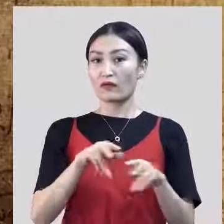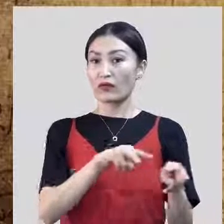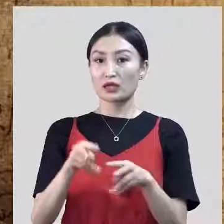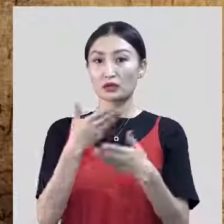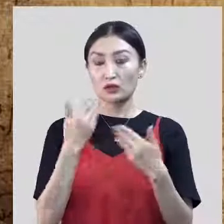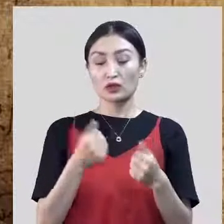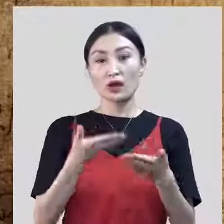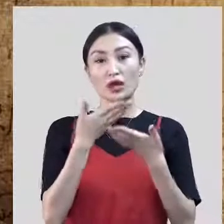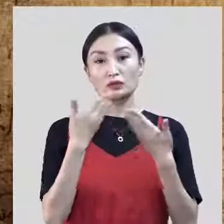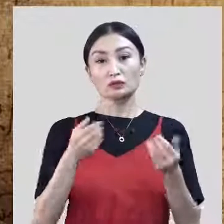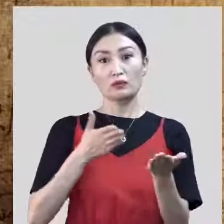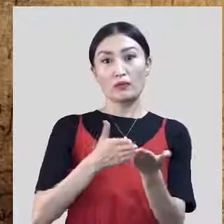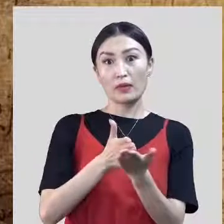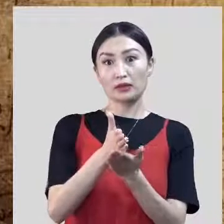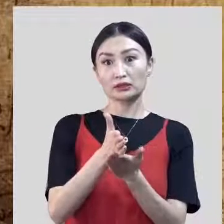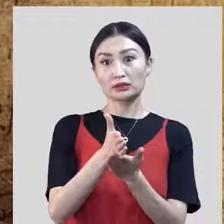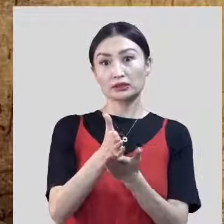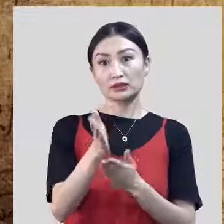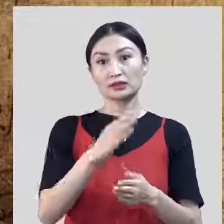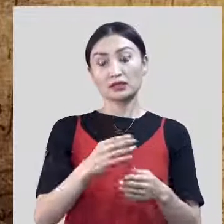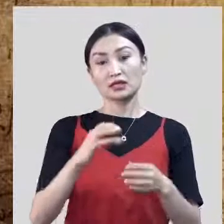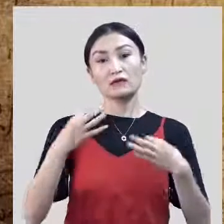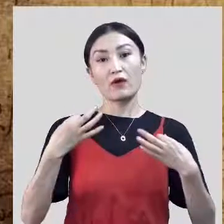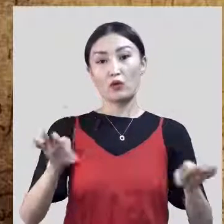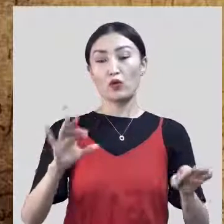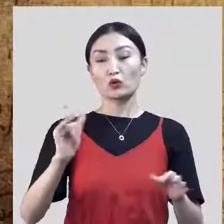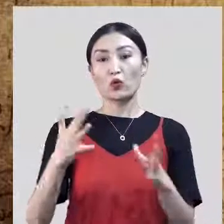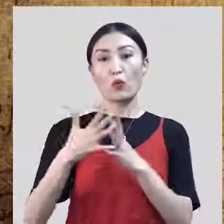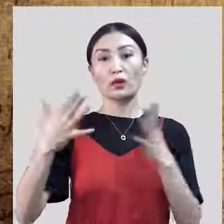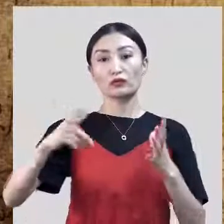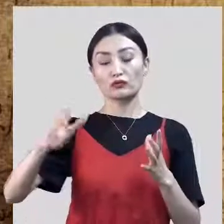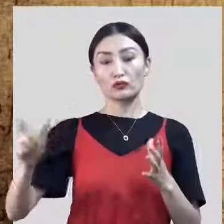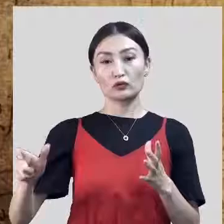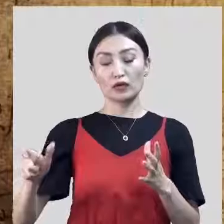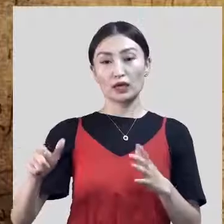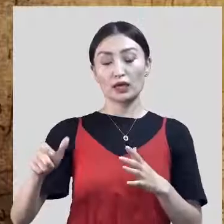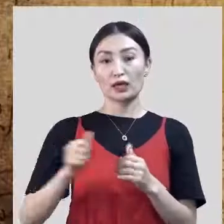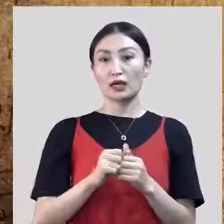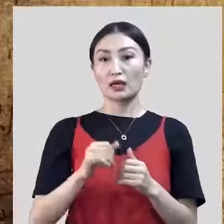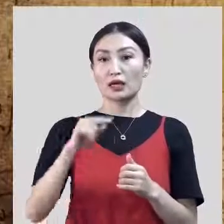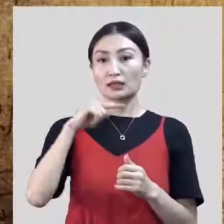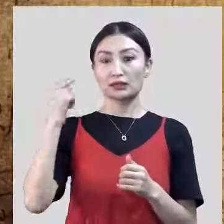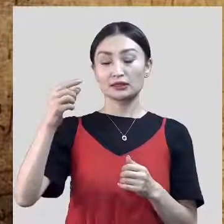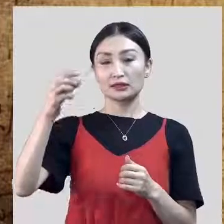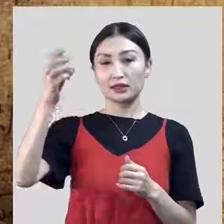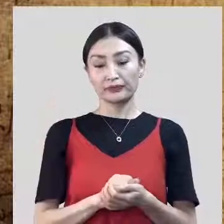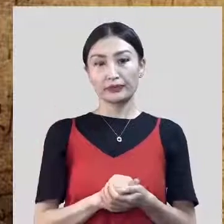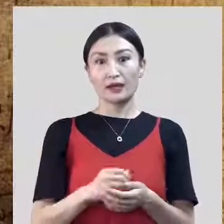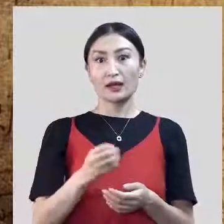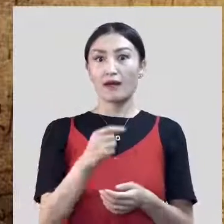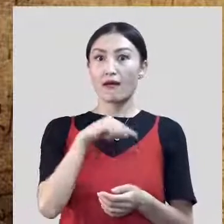отсутствие политической политических свобод у большинства населения российской империи